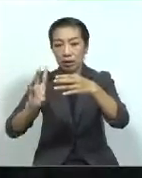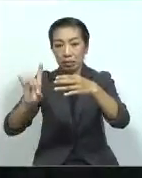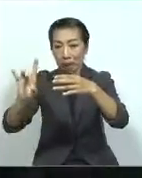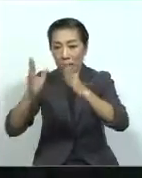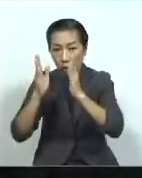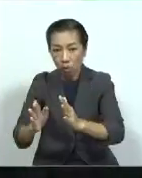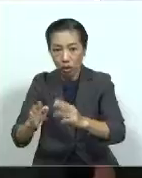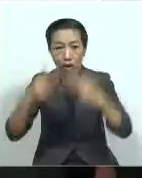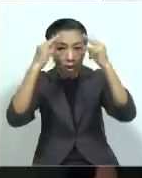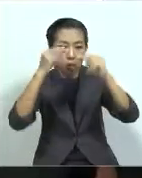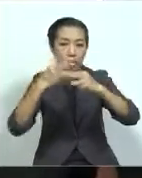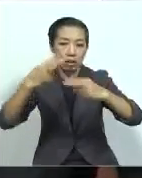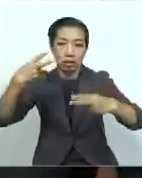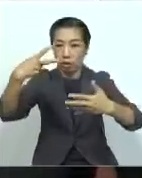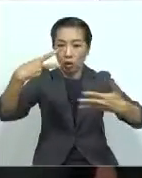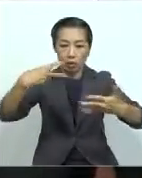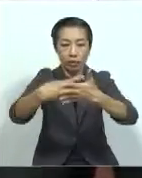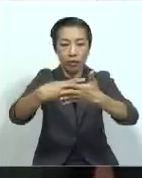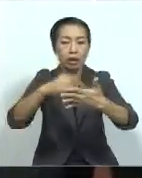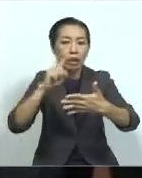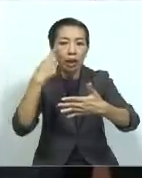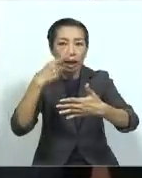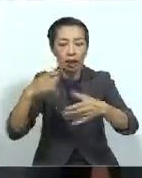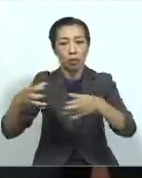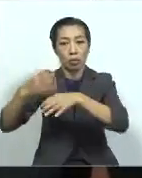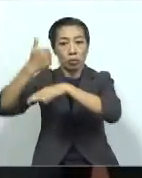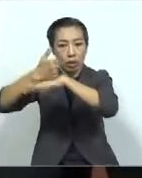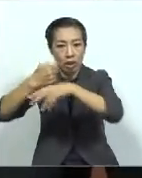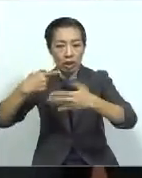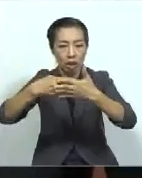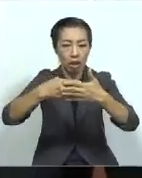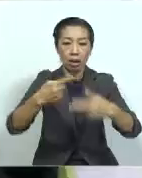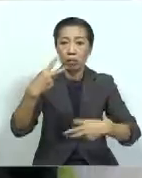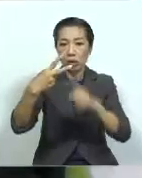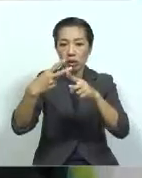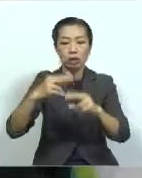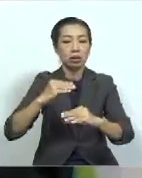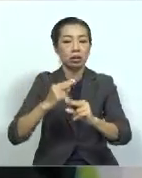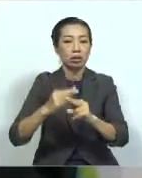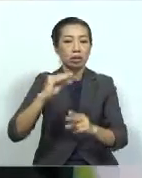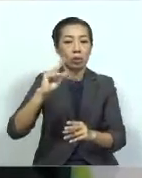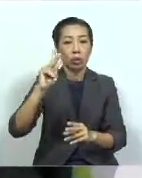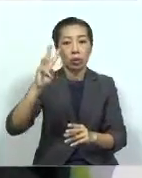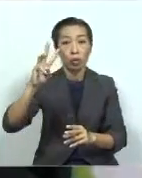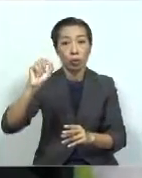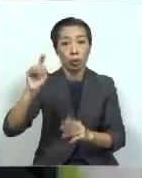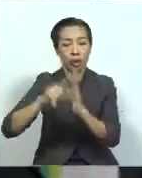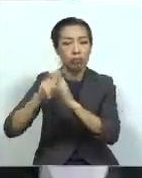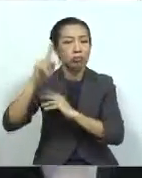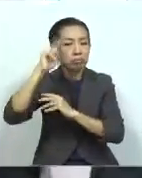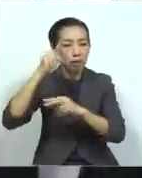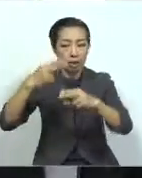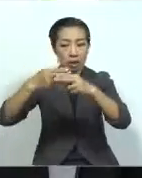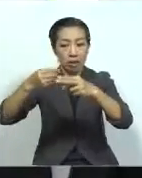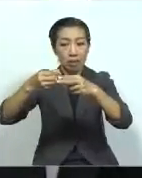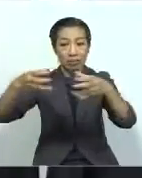ญชีนายกรัฐมนตรี2คนนะครับก็คือตัวนายชัชวาลหัวหน้าพักและนายโกวิทพวงงามมั่นใจนะครับว่าจะได้ส.ส.บัญชีราย